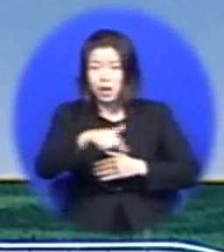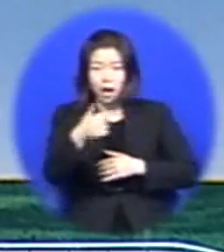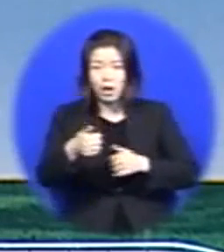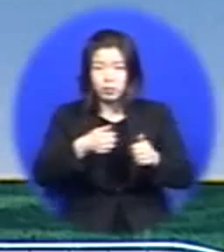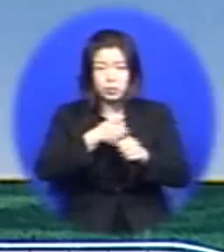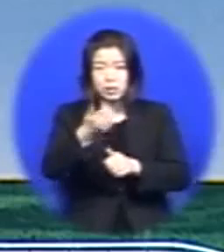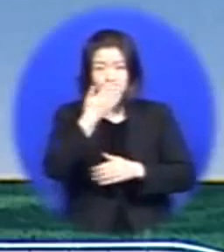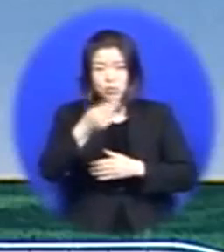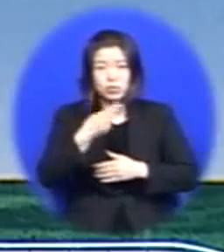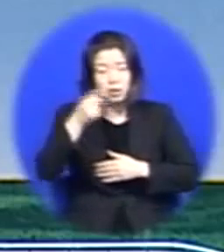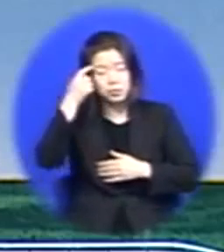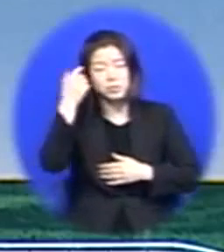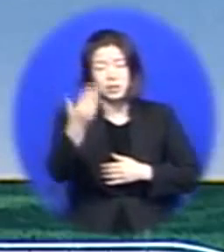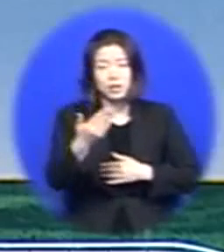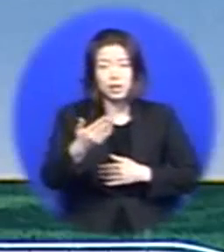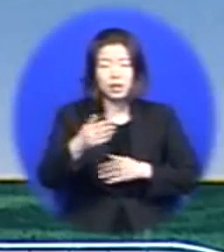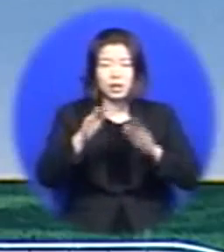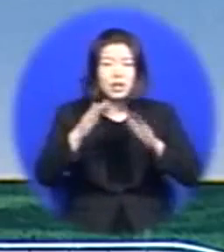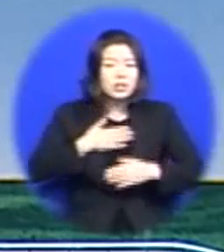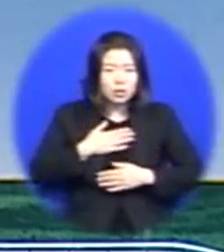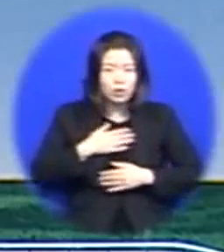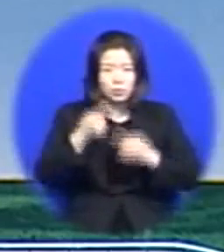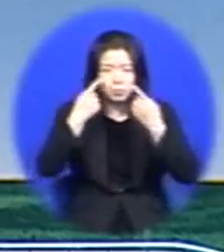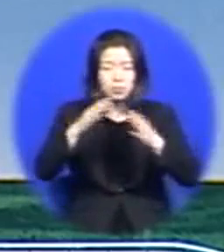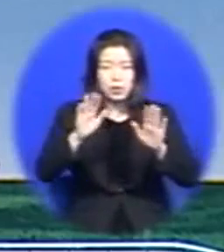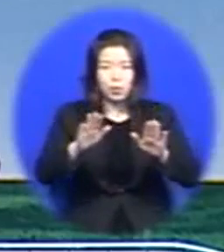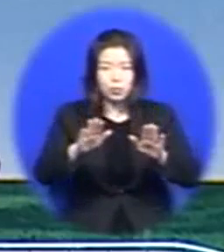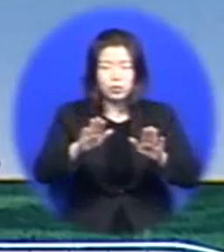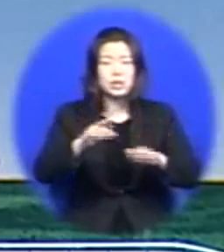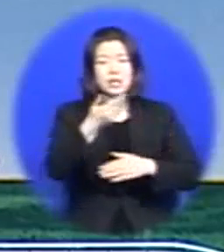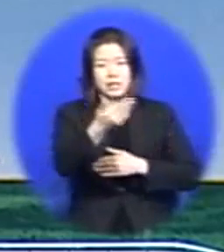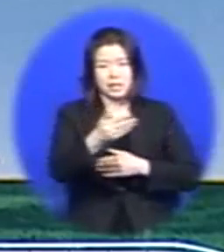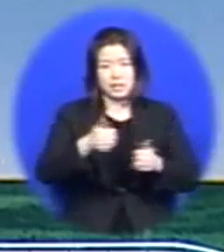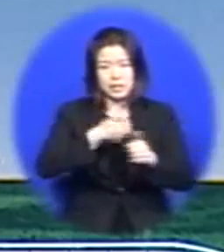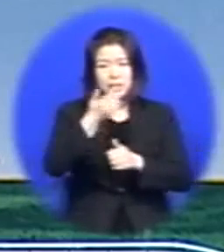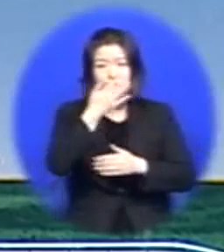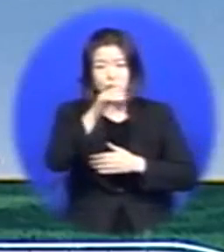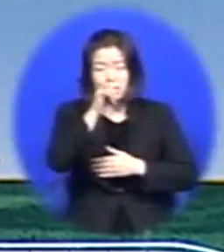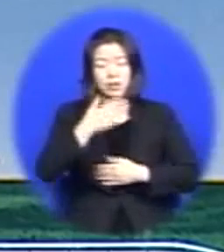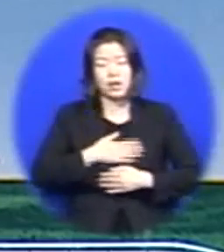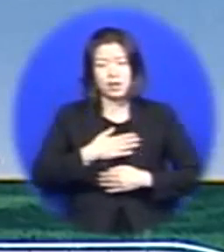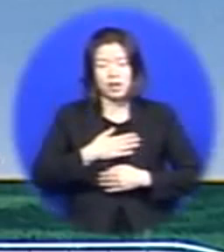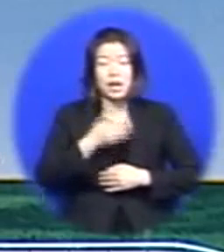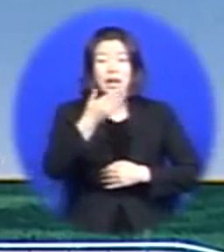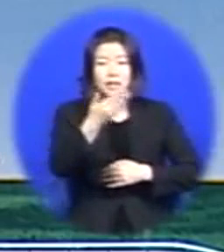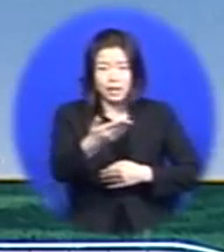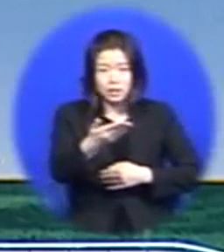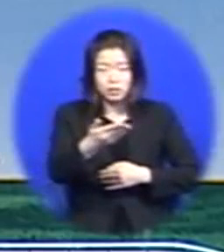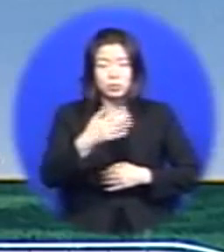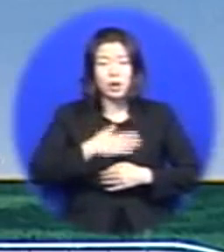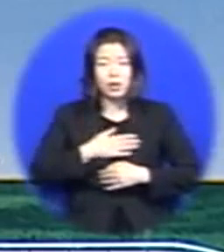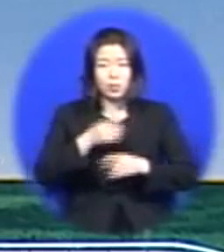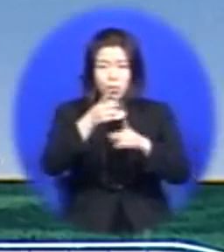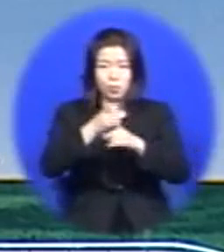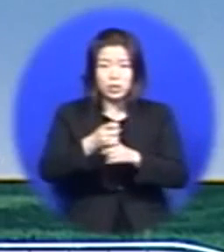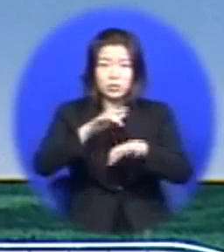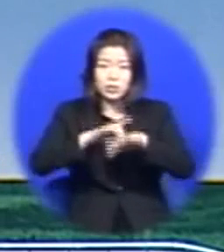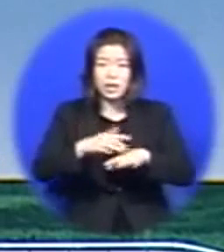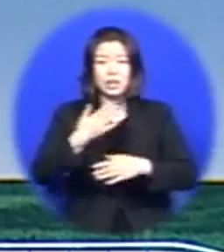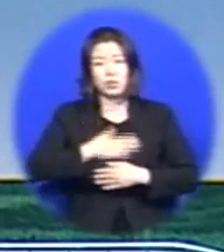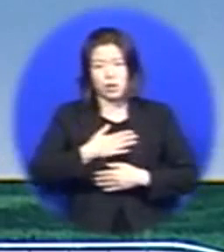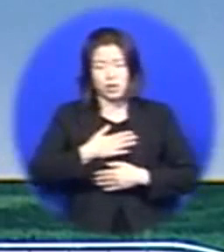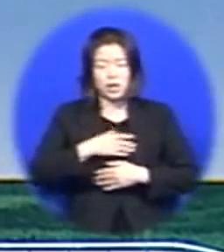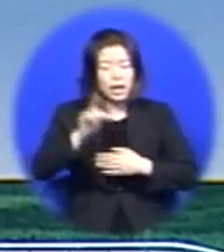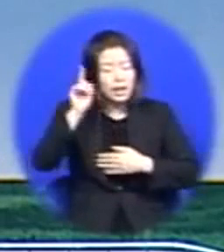없겠습니까? 저는 당신이 분명히 이길 수 있다는 것을 압니다. 그것은 당신도 알고 원수 사탄도 압니다. 내일